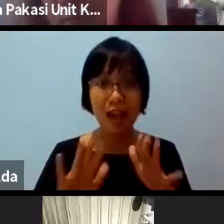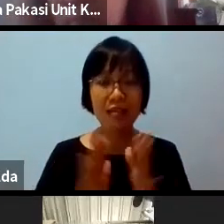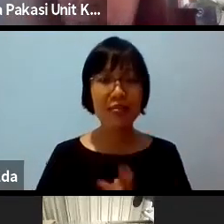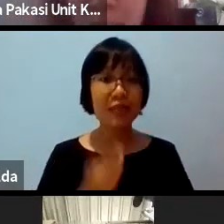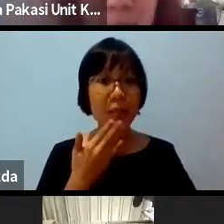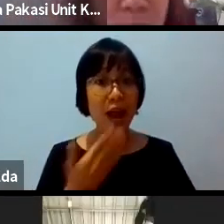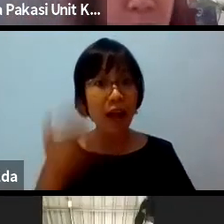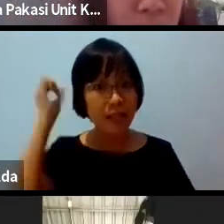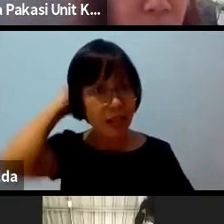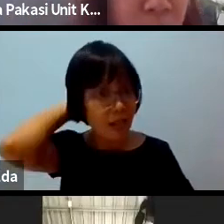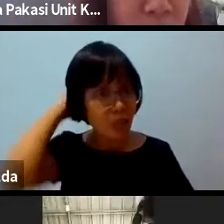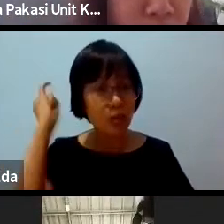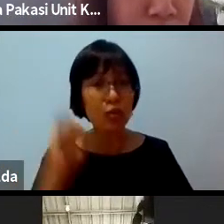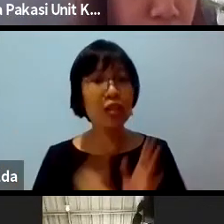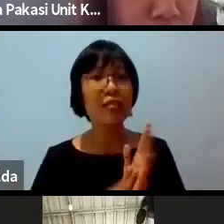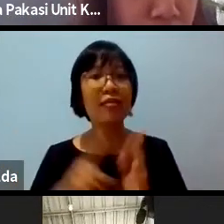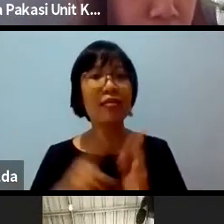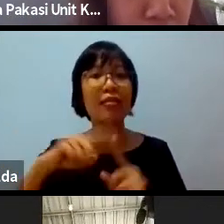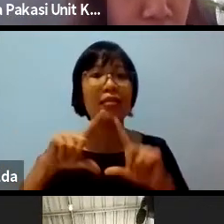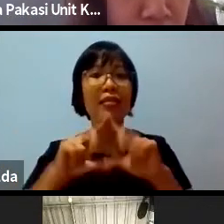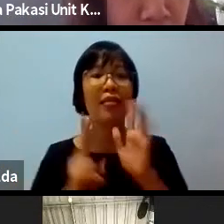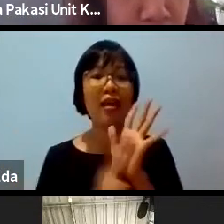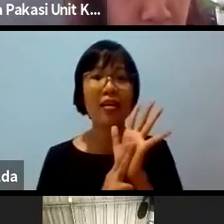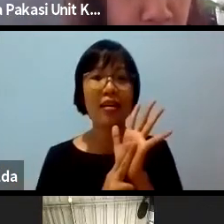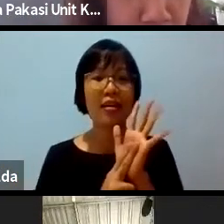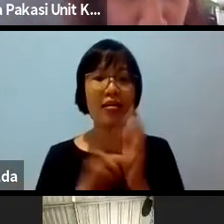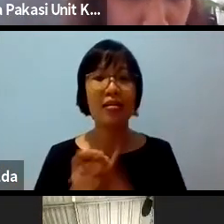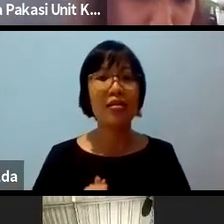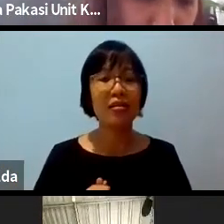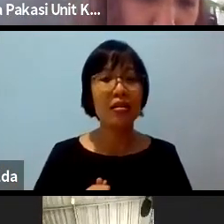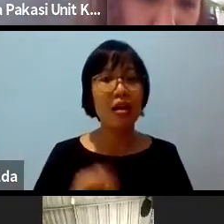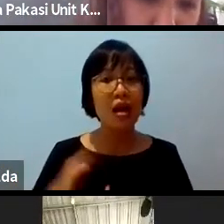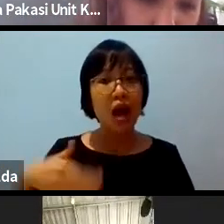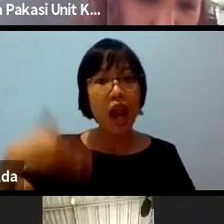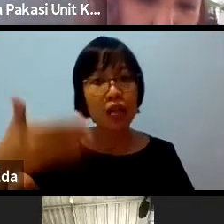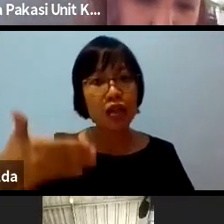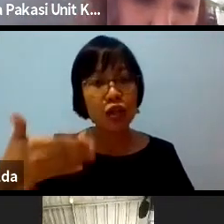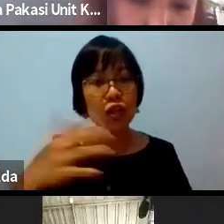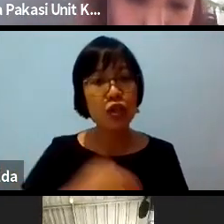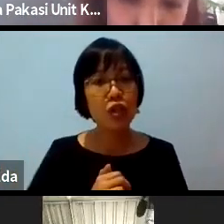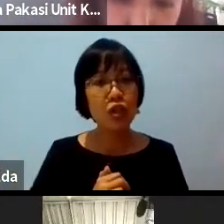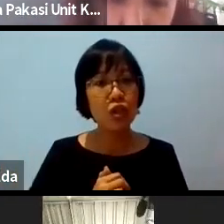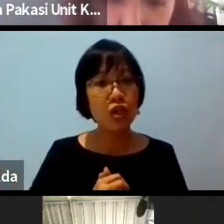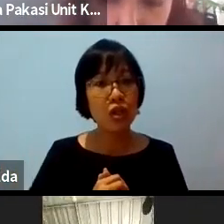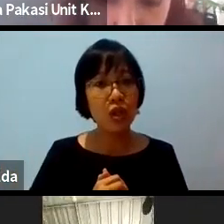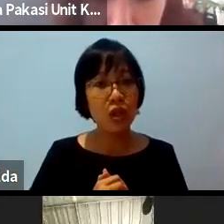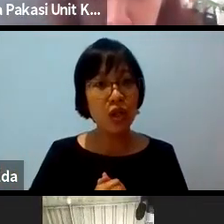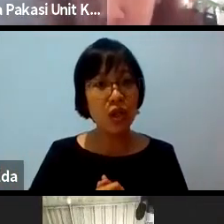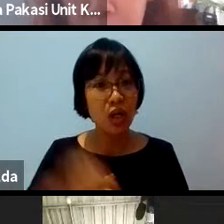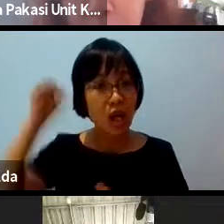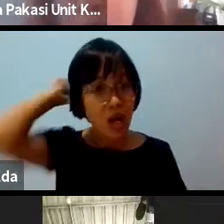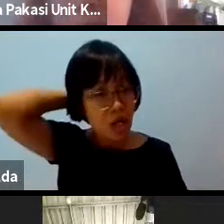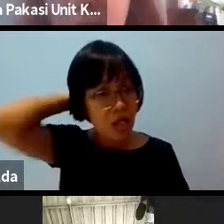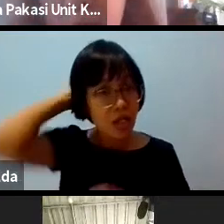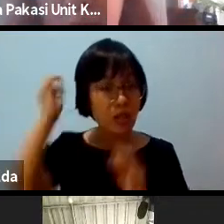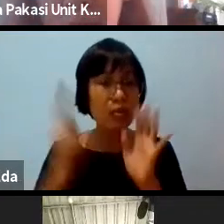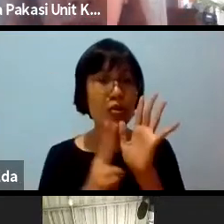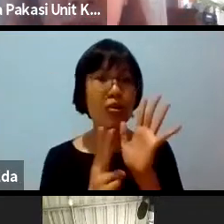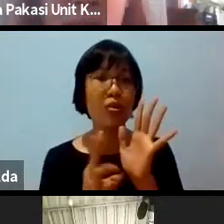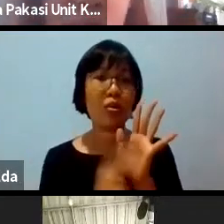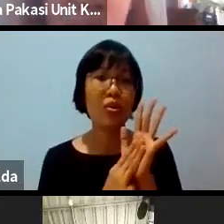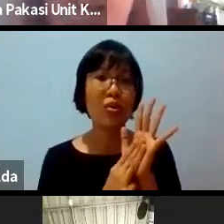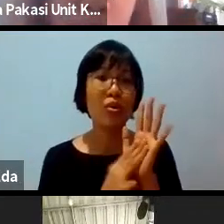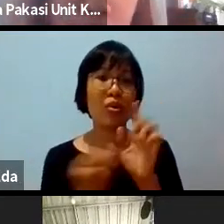Intan. Dan selanjutnya, tadi saya sempat dengar Mbak Mira pengen nyampaikan sesuatu gitu, maka saya akan undang Mbak